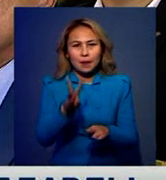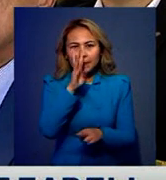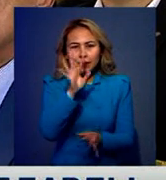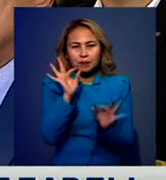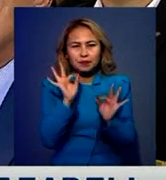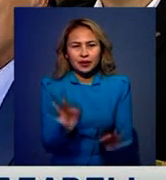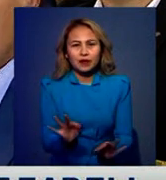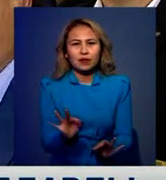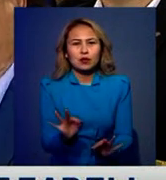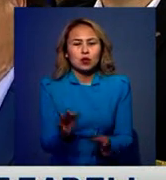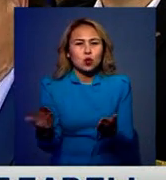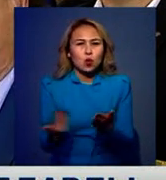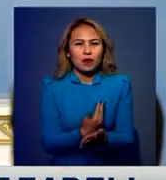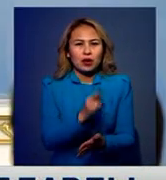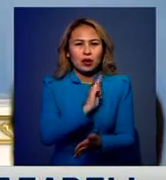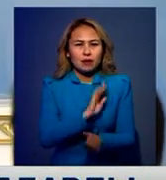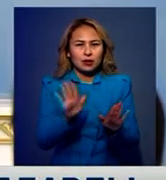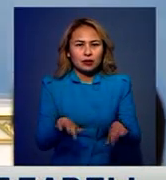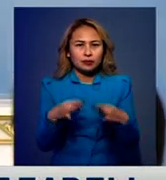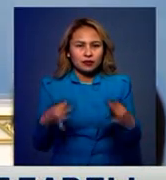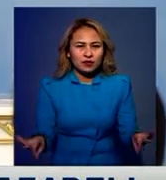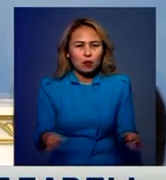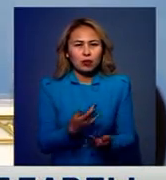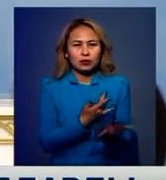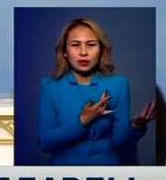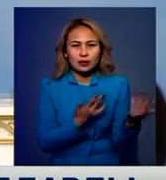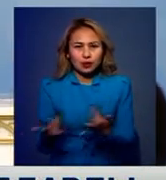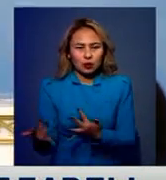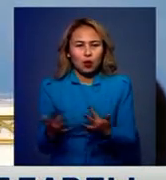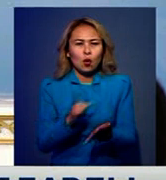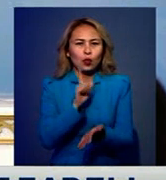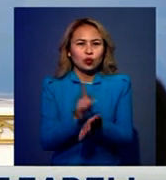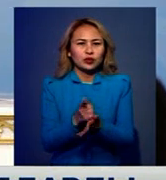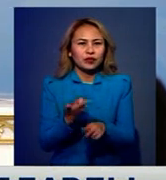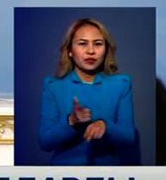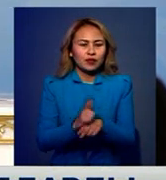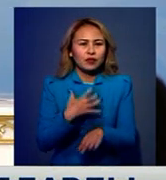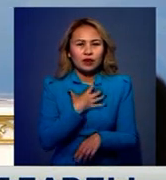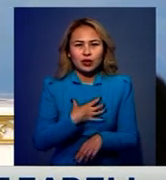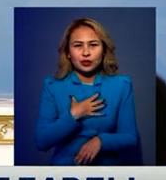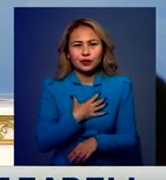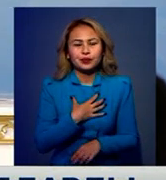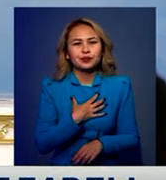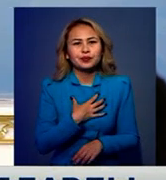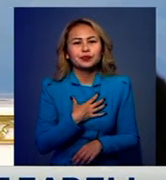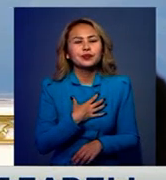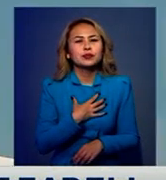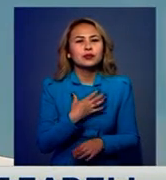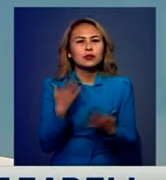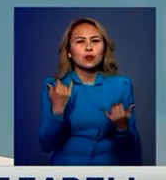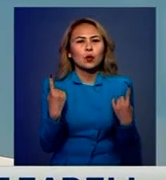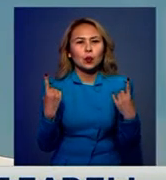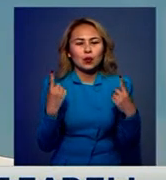төлейтін жаңа жұмыс орындарын ашу ісіне баса мән беру қажет. Бұл бағытта